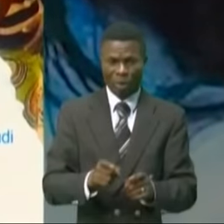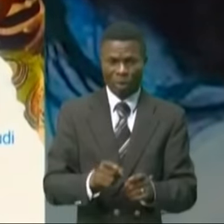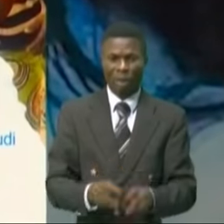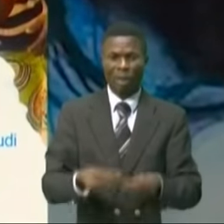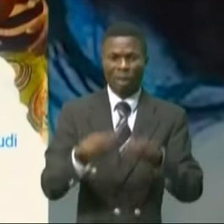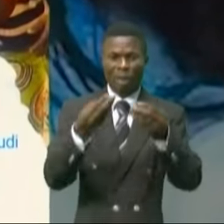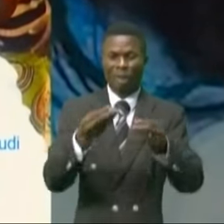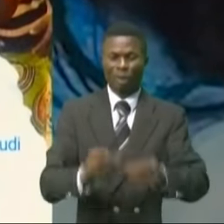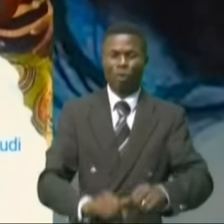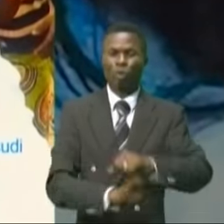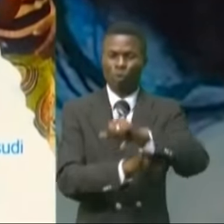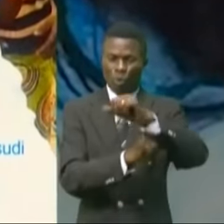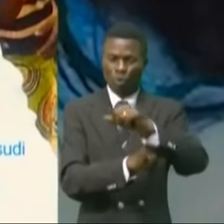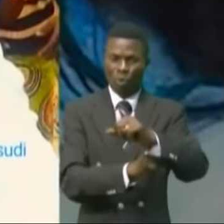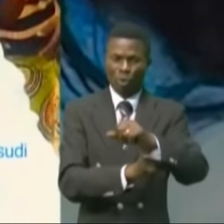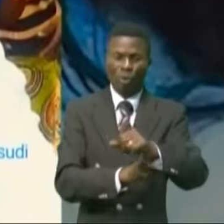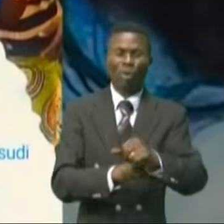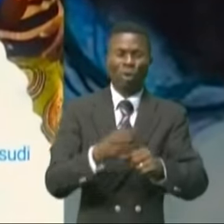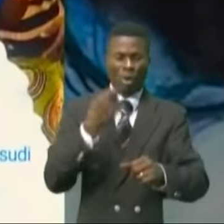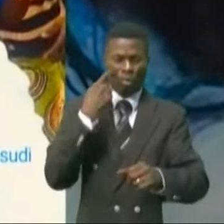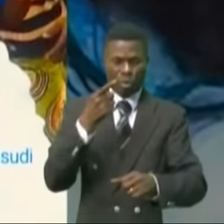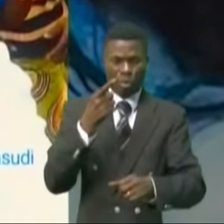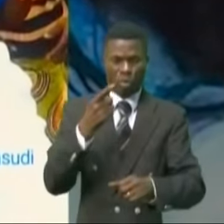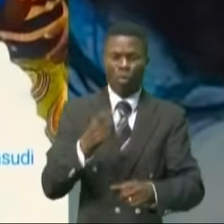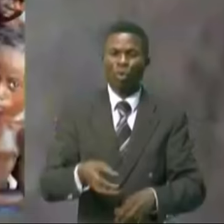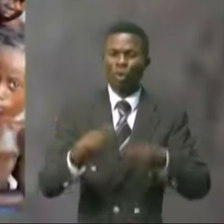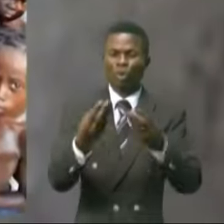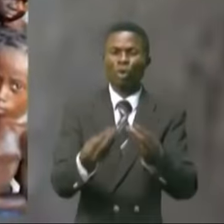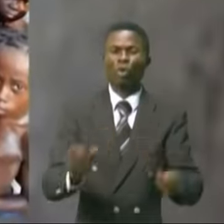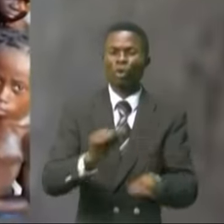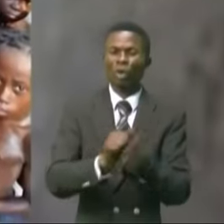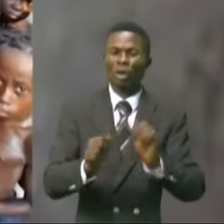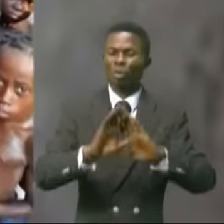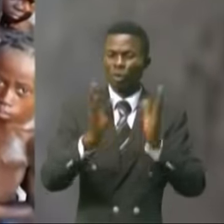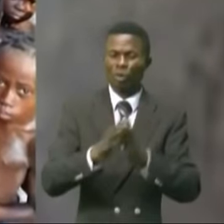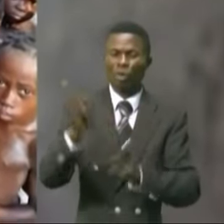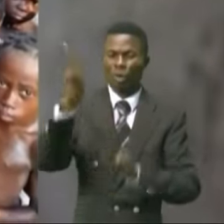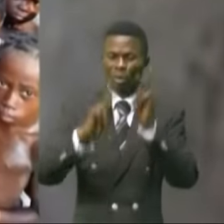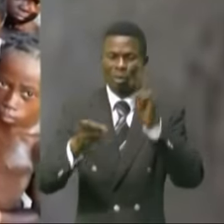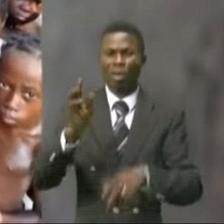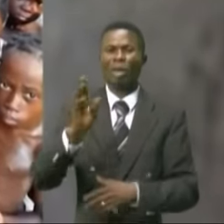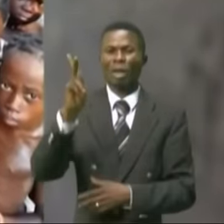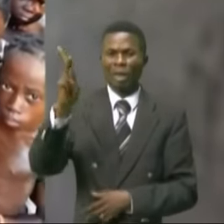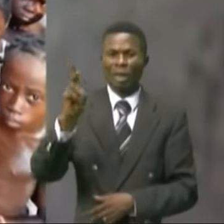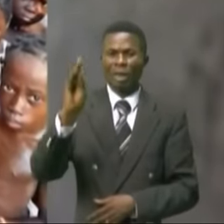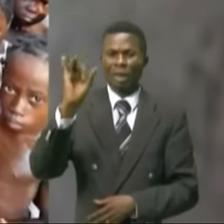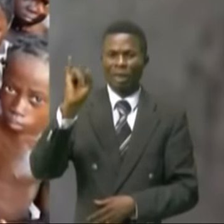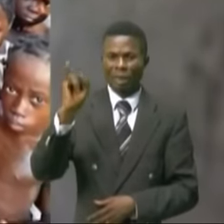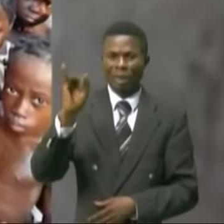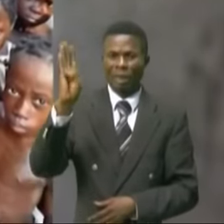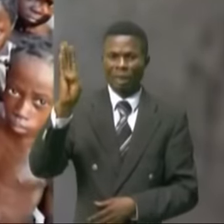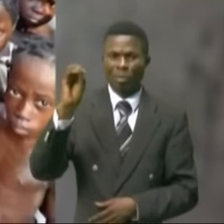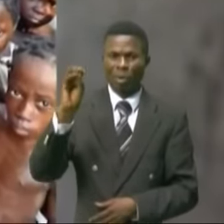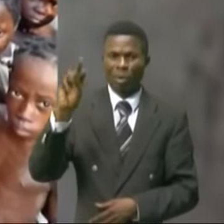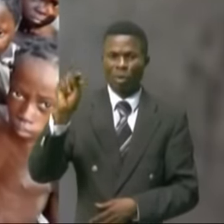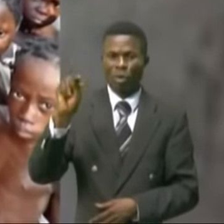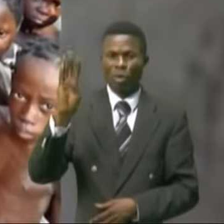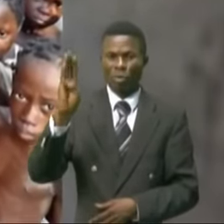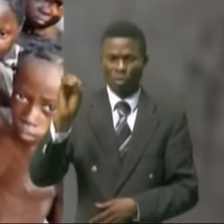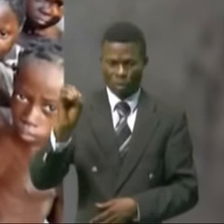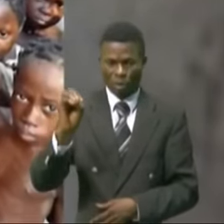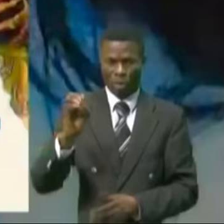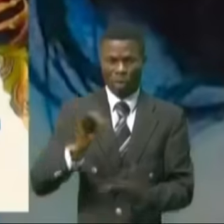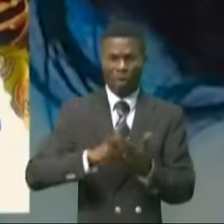sa contribution pour pallier aux difficultés auxquelles sont confrontés les habitants de Kibombo. L'initiatrice du projet